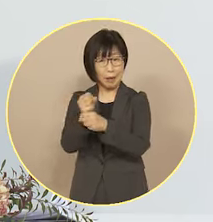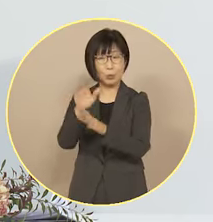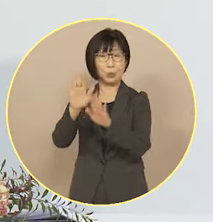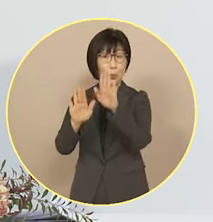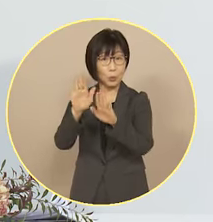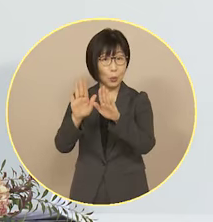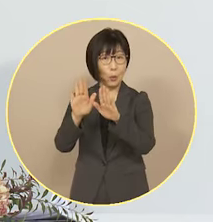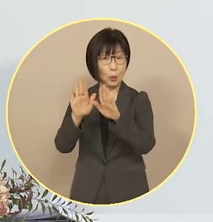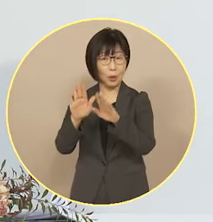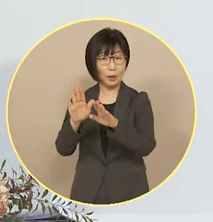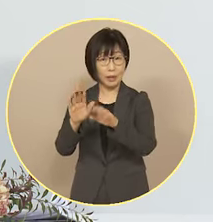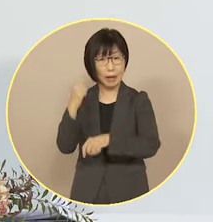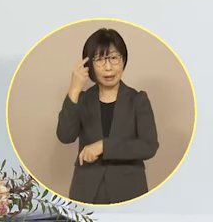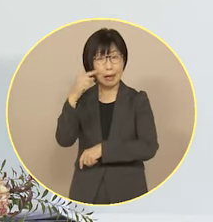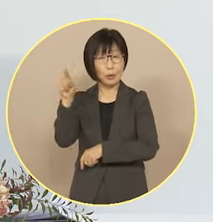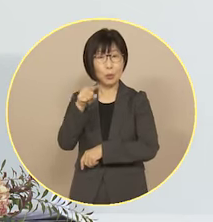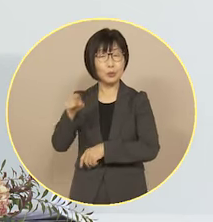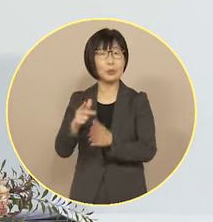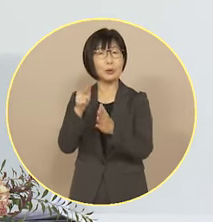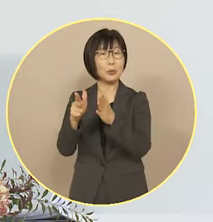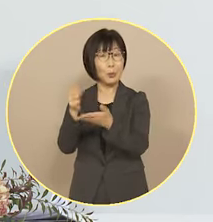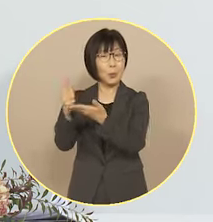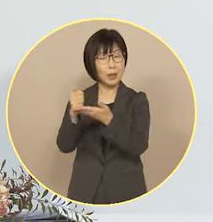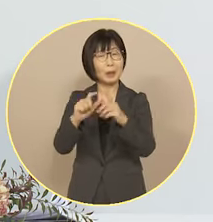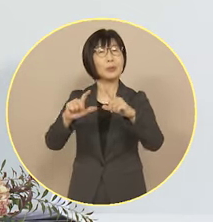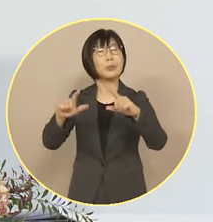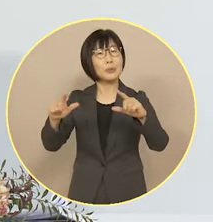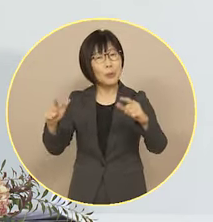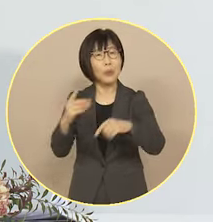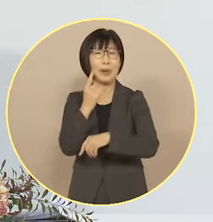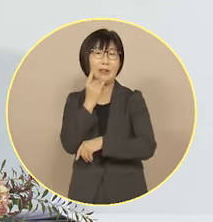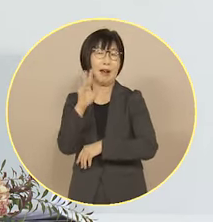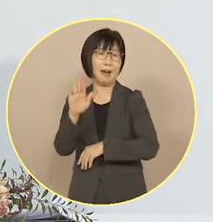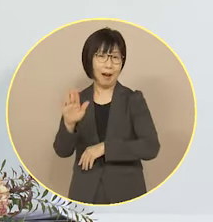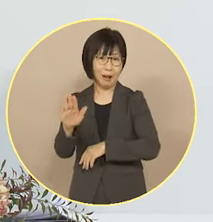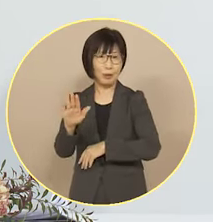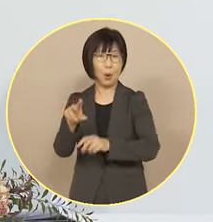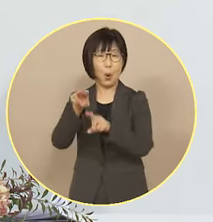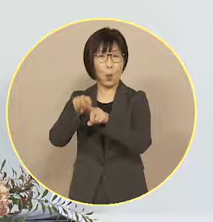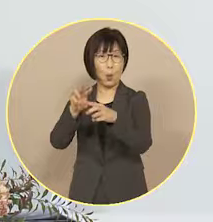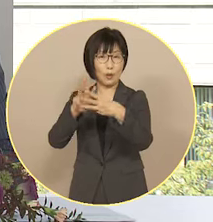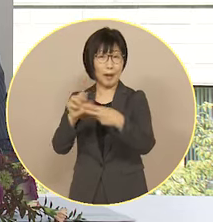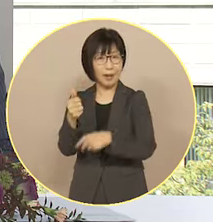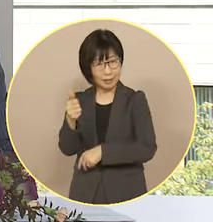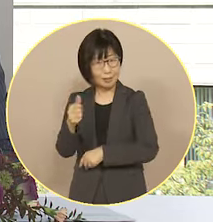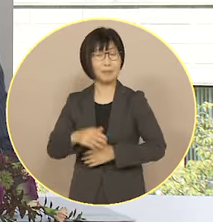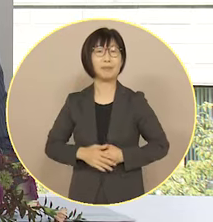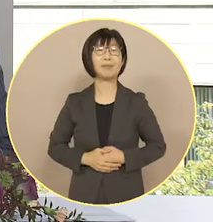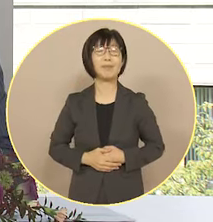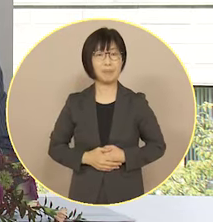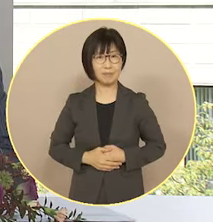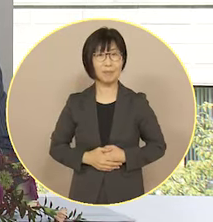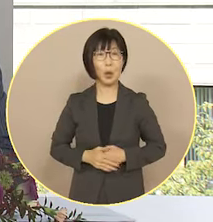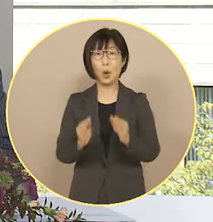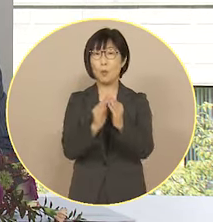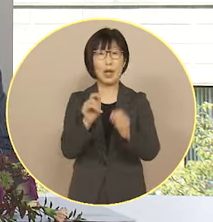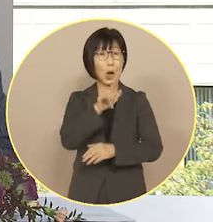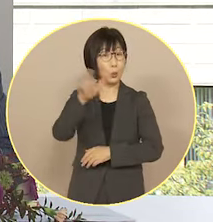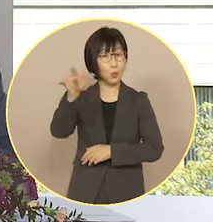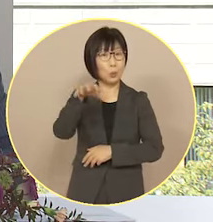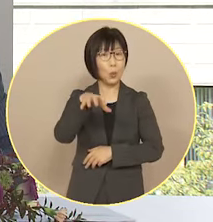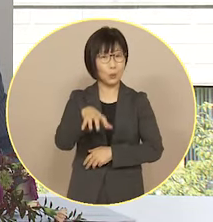中法日外国人旅行客の増加が期待されます小田さんお願いしますはい岡山